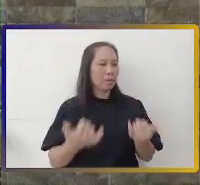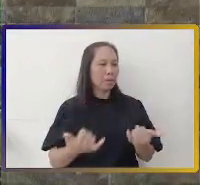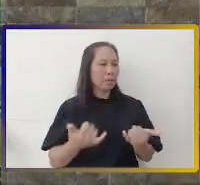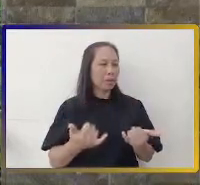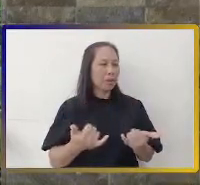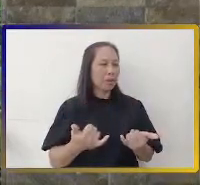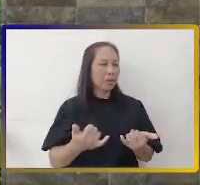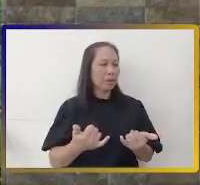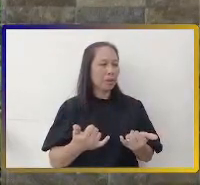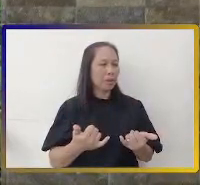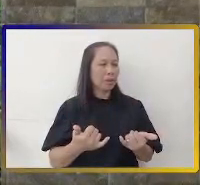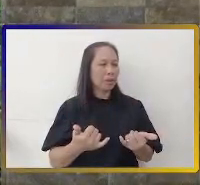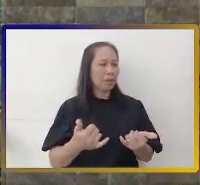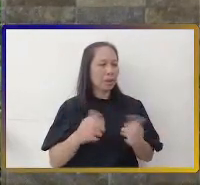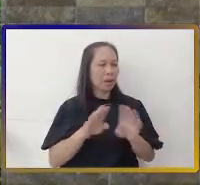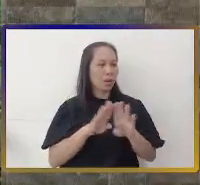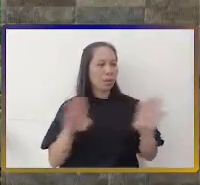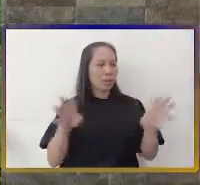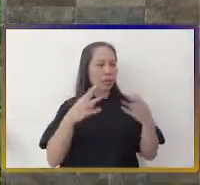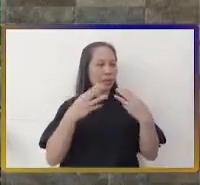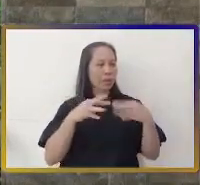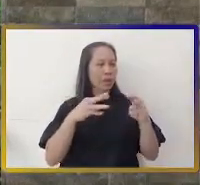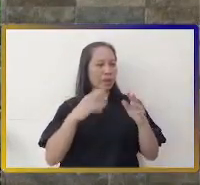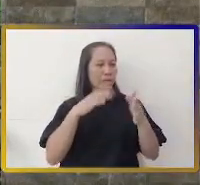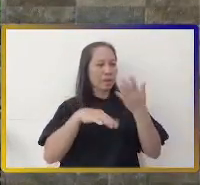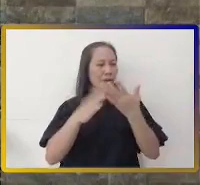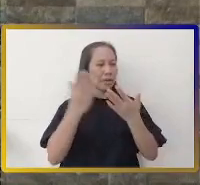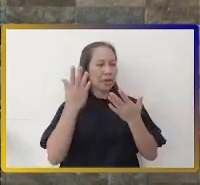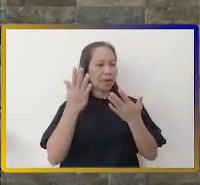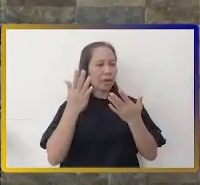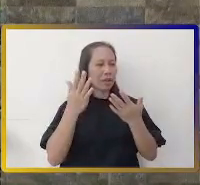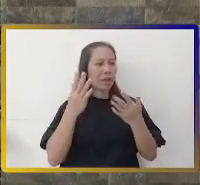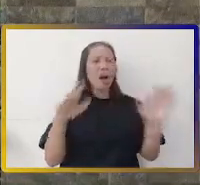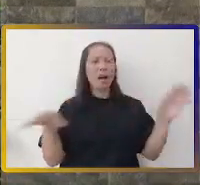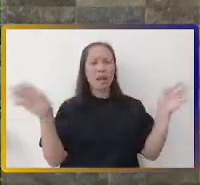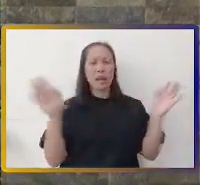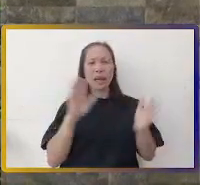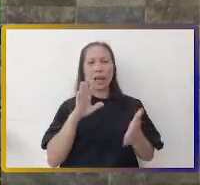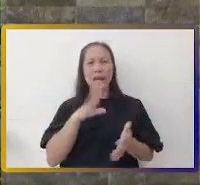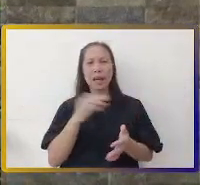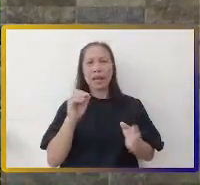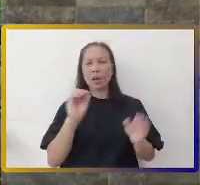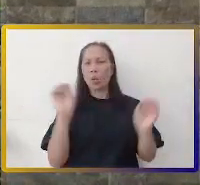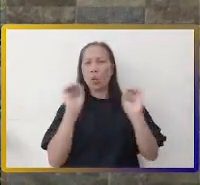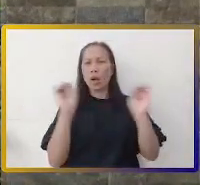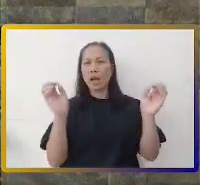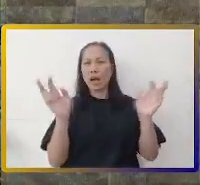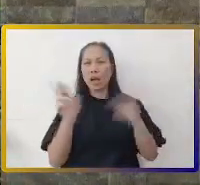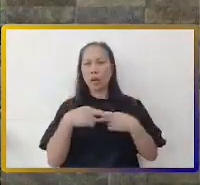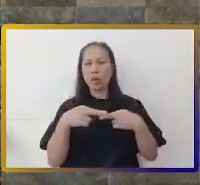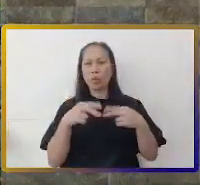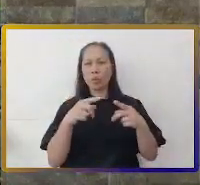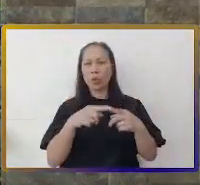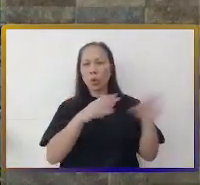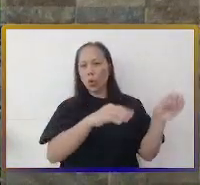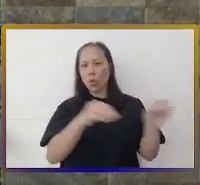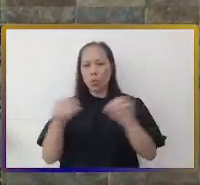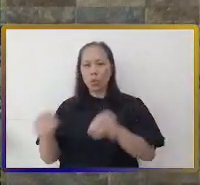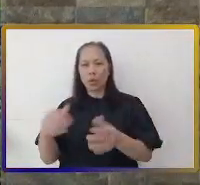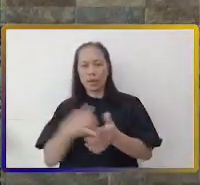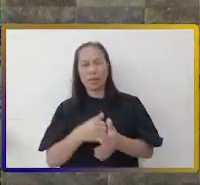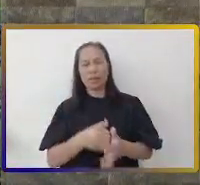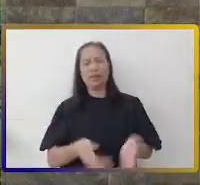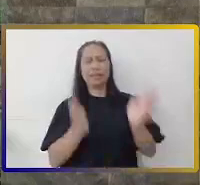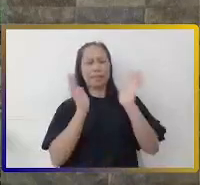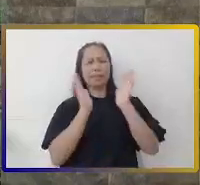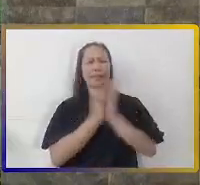a blessing that there shall not be room in to receive It All right tayo po muna a manalangin